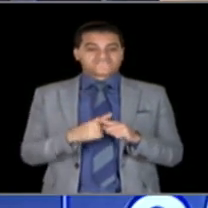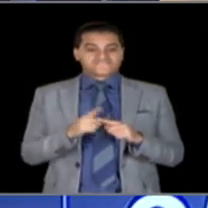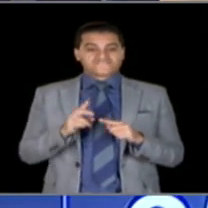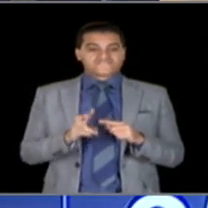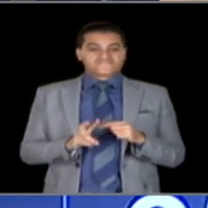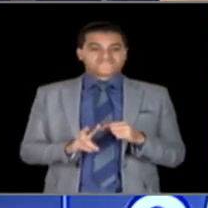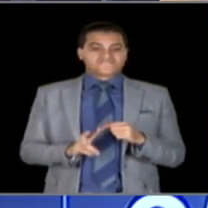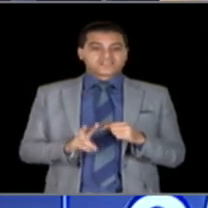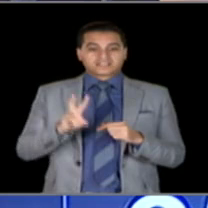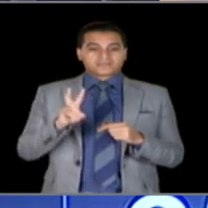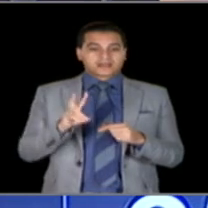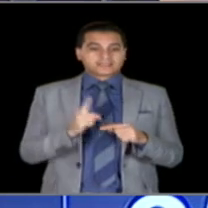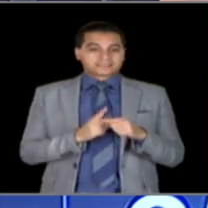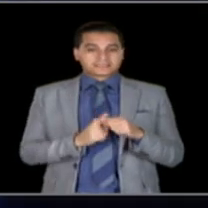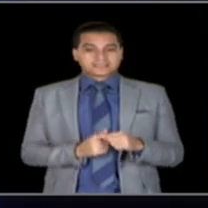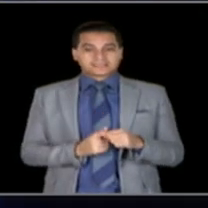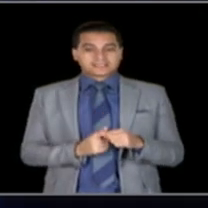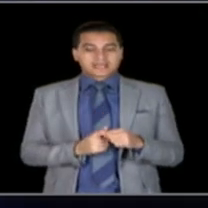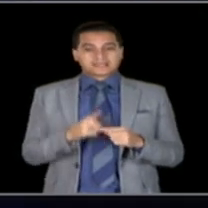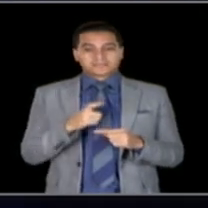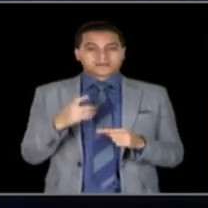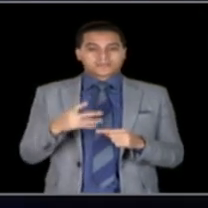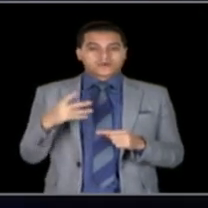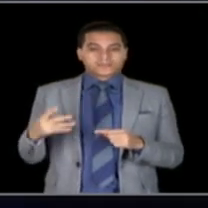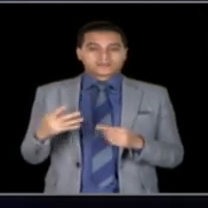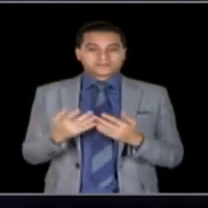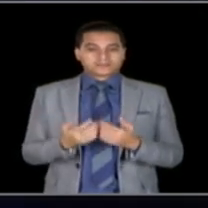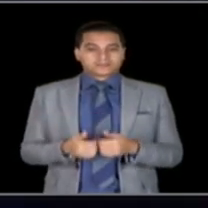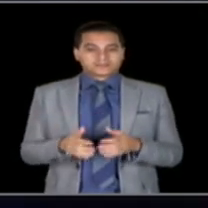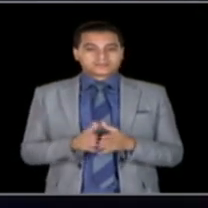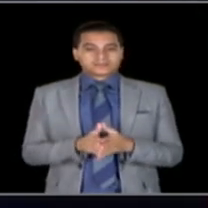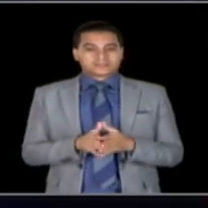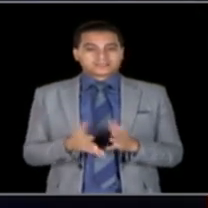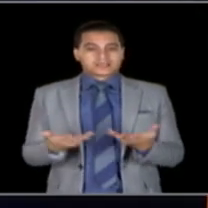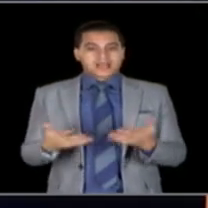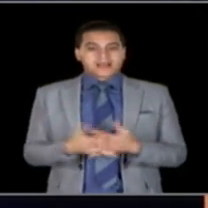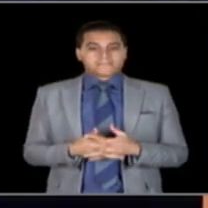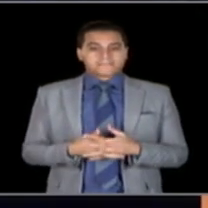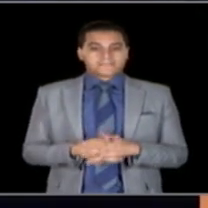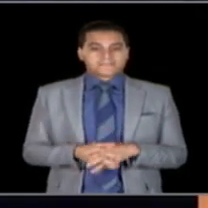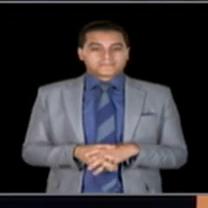6 في 7 زائد 144 يساوي كام؟